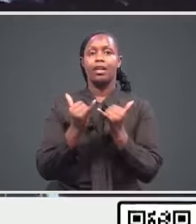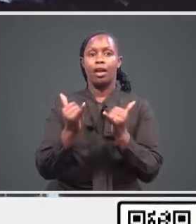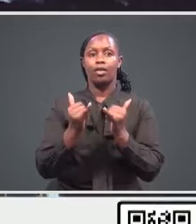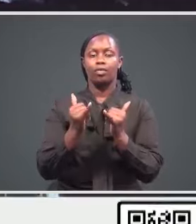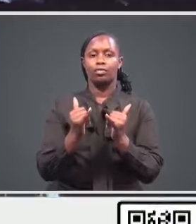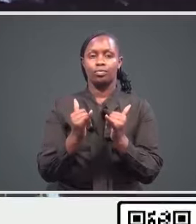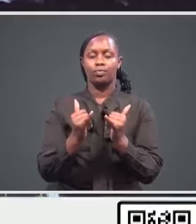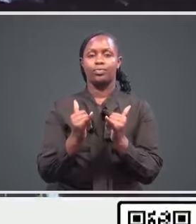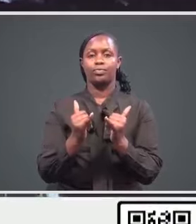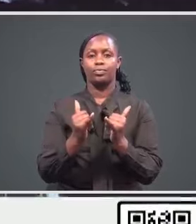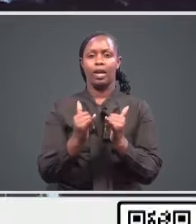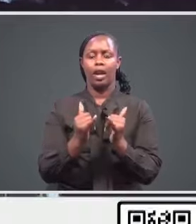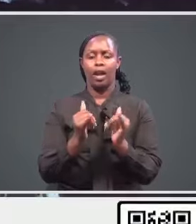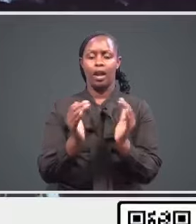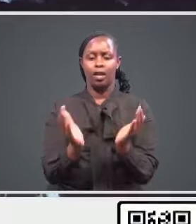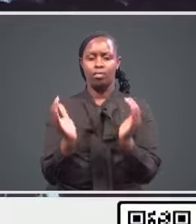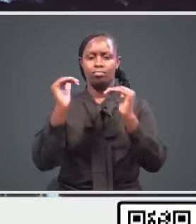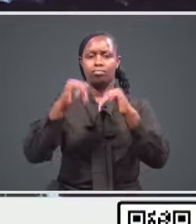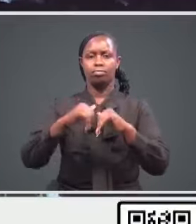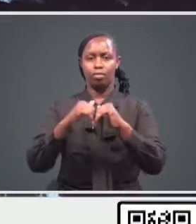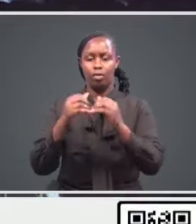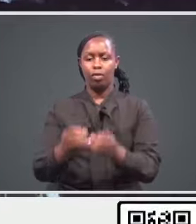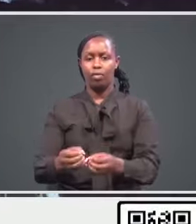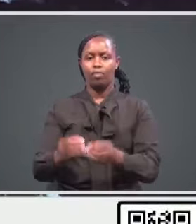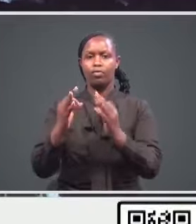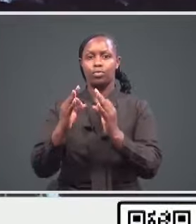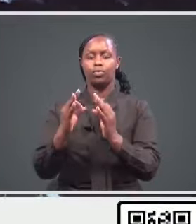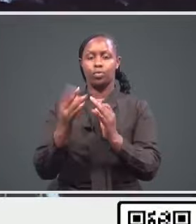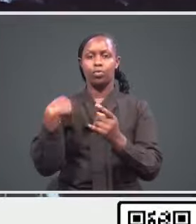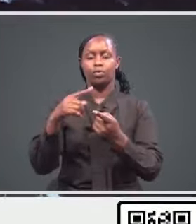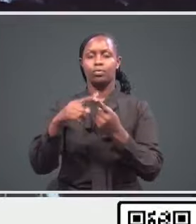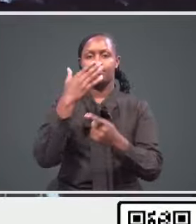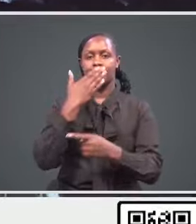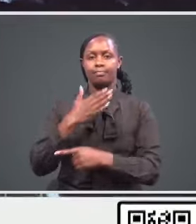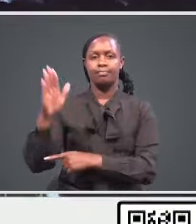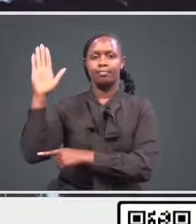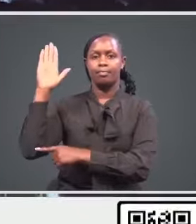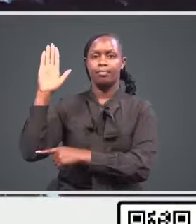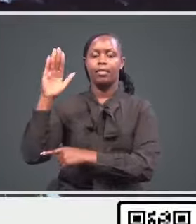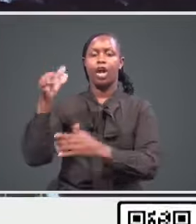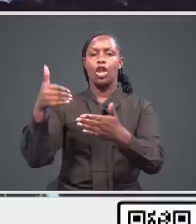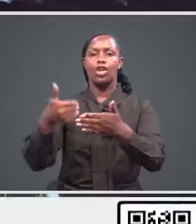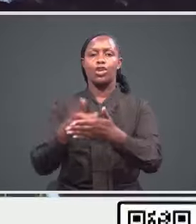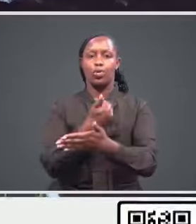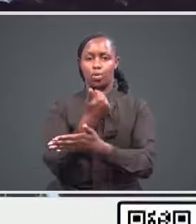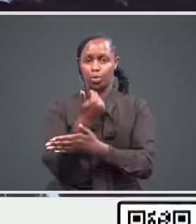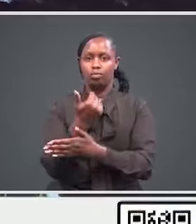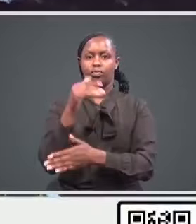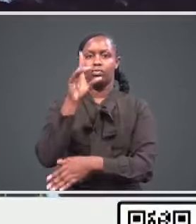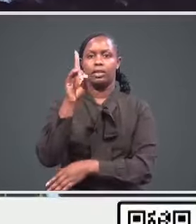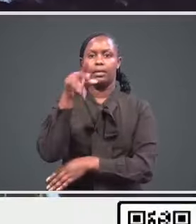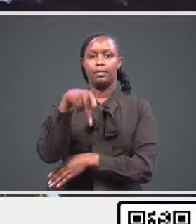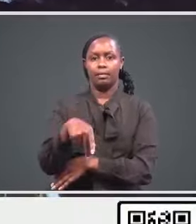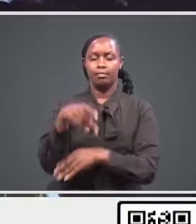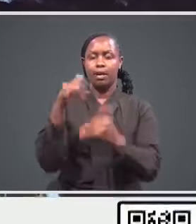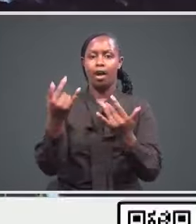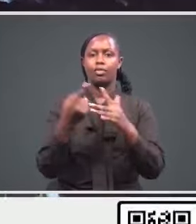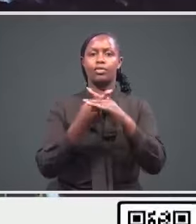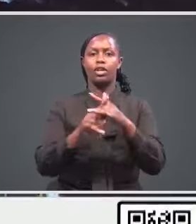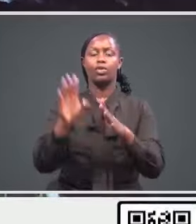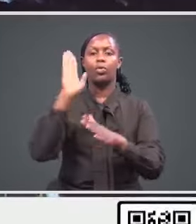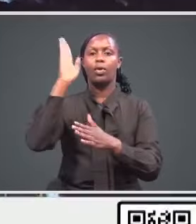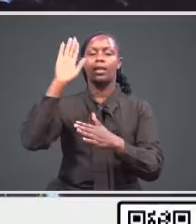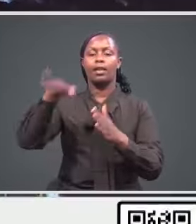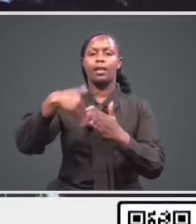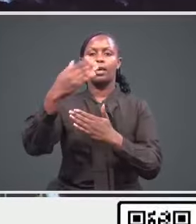kuapishwa kwa naibu wa rais mteule Profesa Githure Kindiki sasa inatarajiwa kufanyika mapema juma lijalo. Kwa mjibu wa wahusika wa ngazi